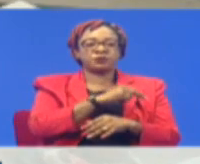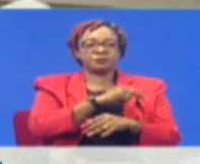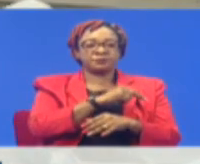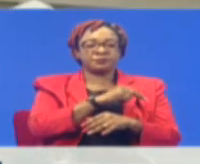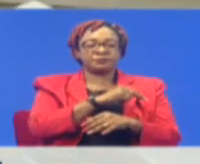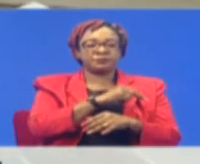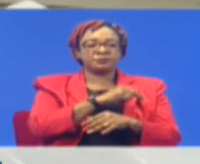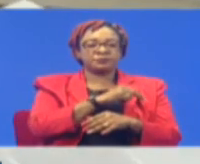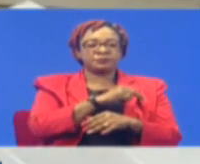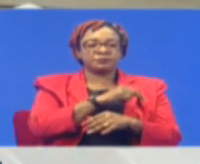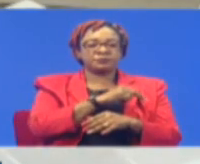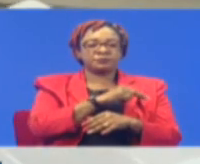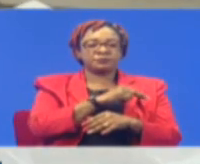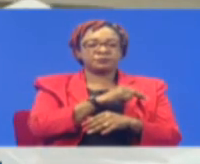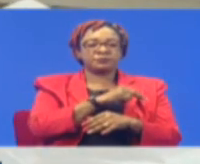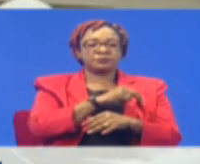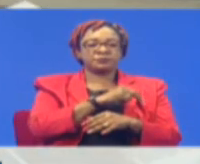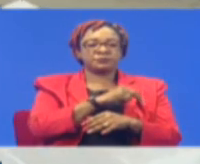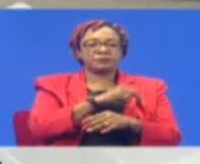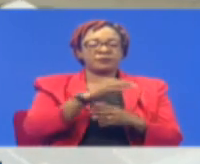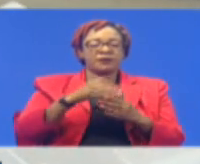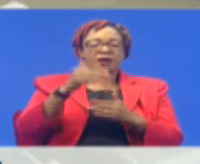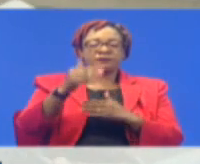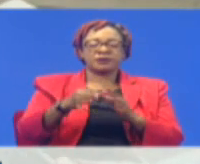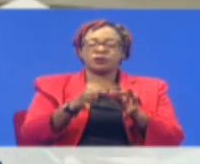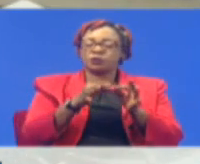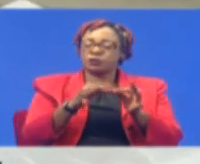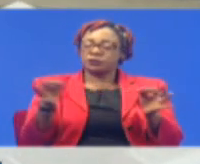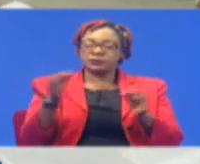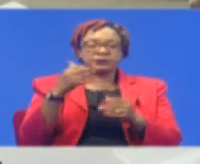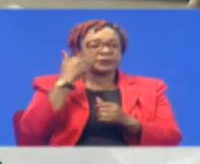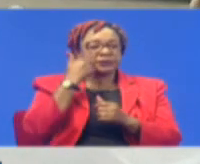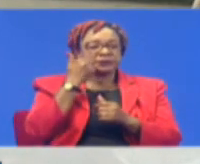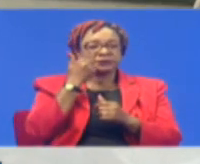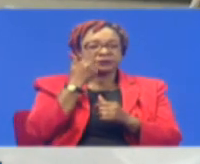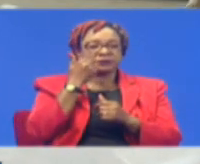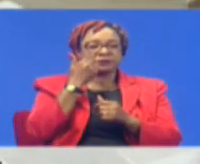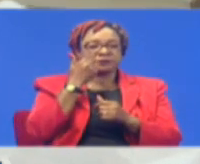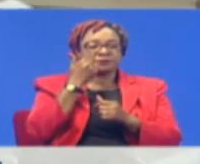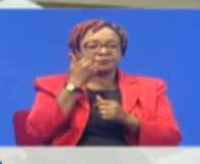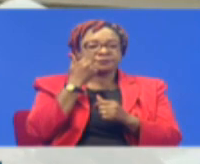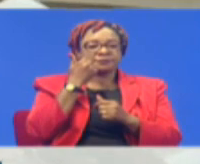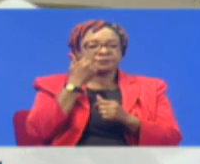after a fairly long illness that he has